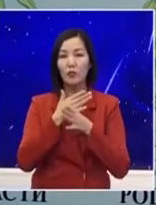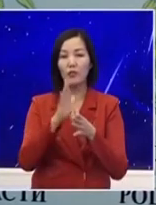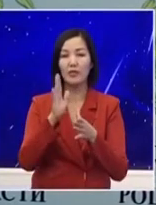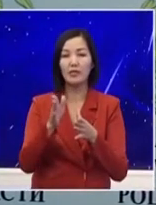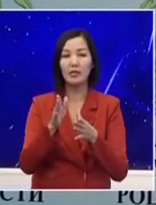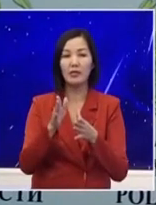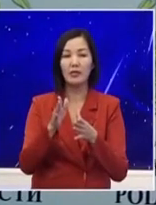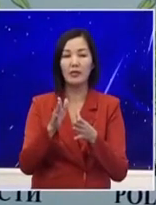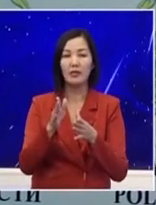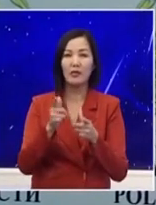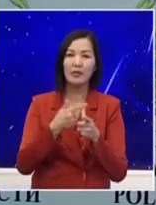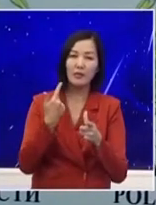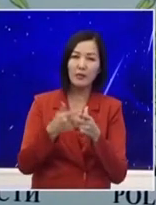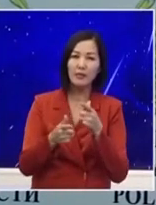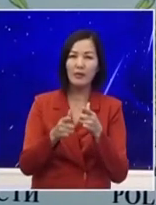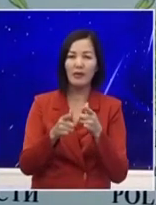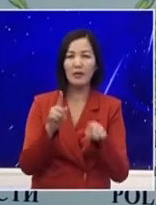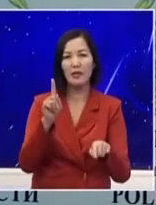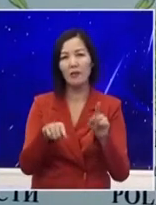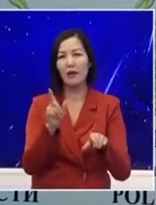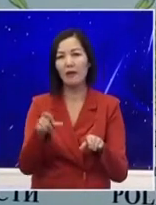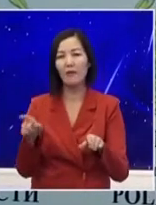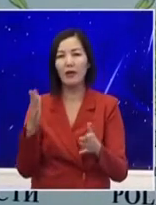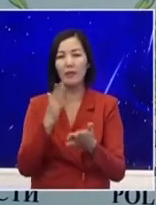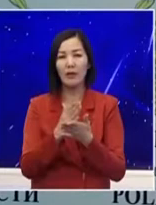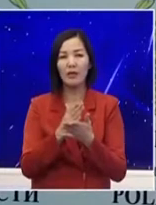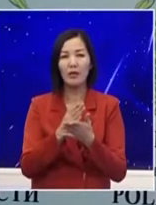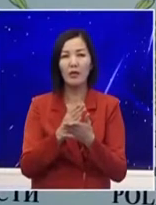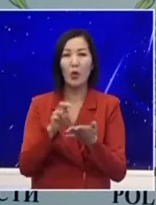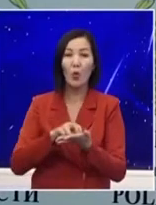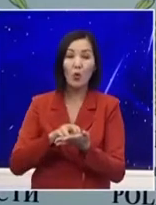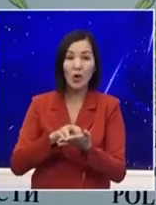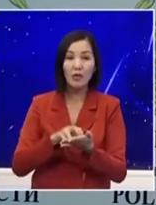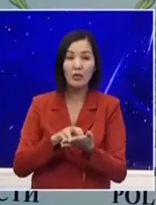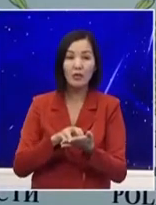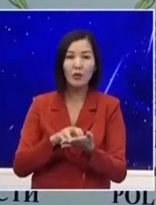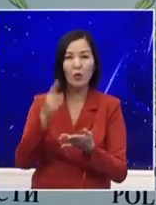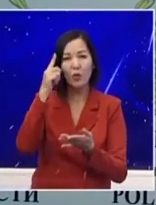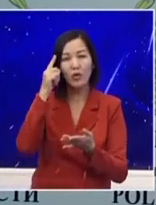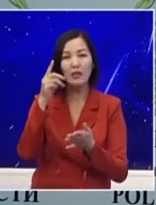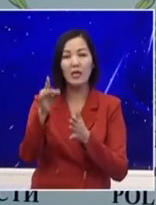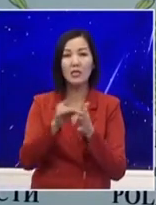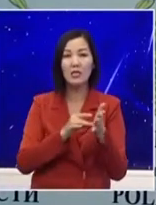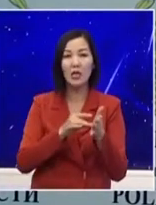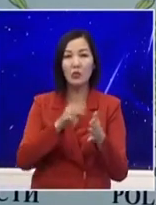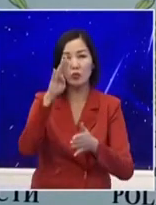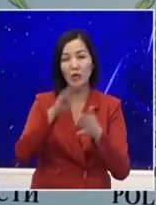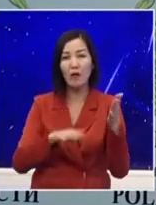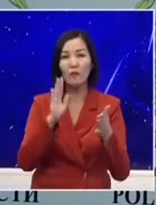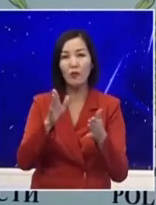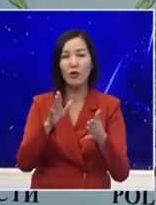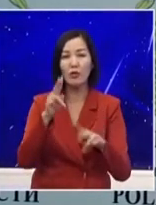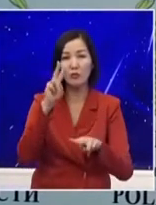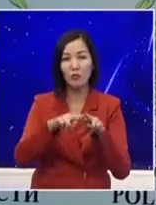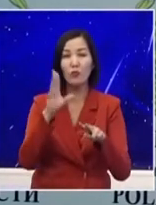Немесе кейбір жаңа адамдар бар, енді оның жасыратын несі бар, бірлер қорқады, бірлер ойлайды, ойбай қазір айыппұл салады, немесе қамап